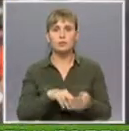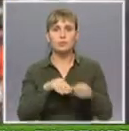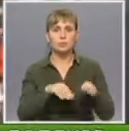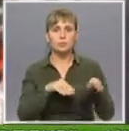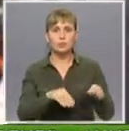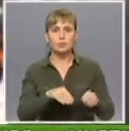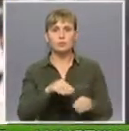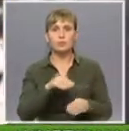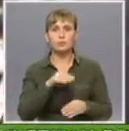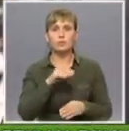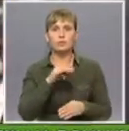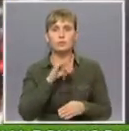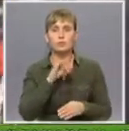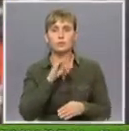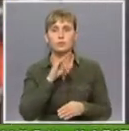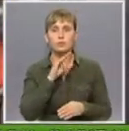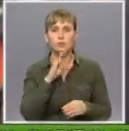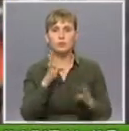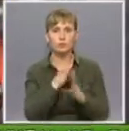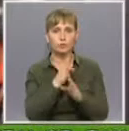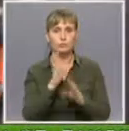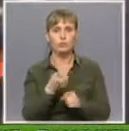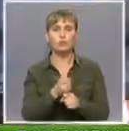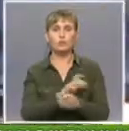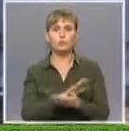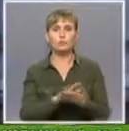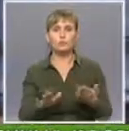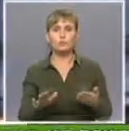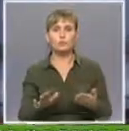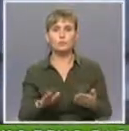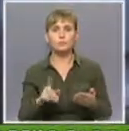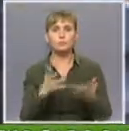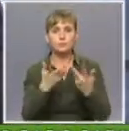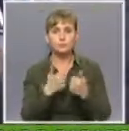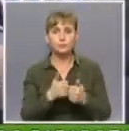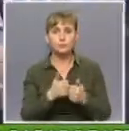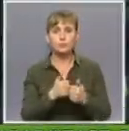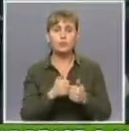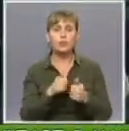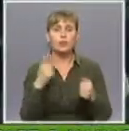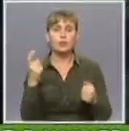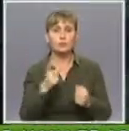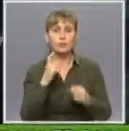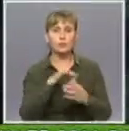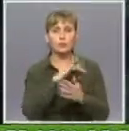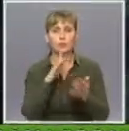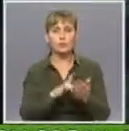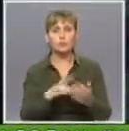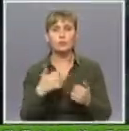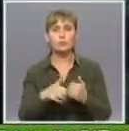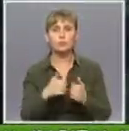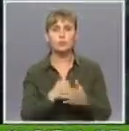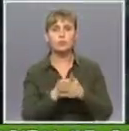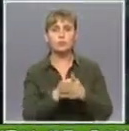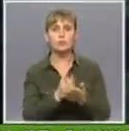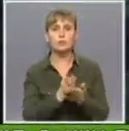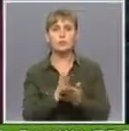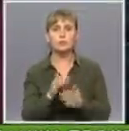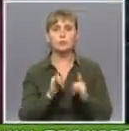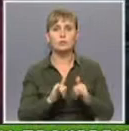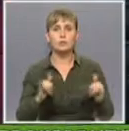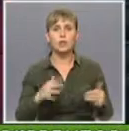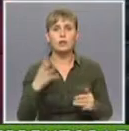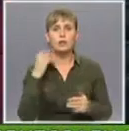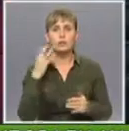они не будут, воздух более чистый будет, да. Защита экологии мегаполиса тоже среди приоритетных направлений развития